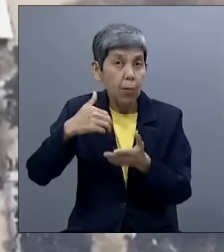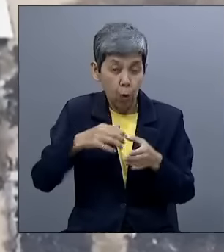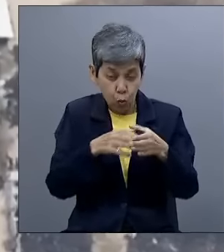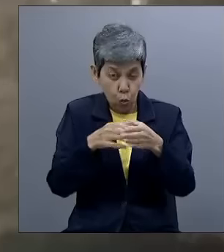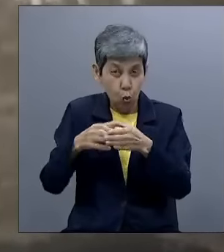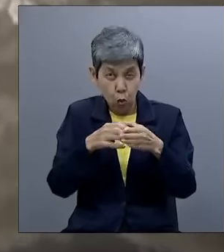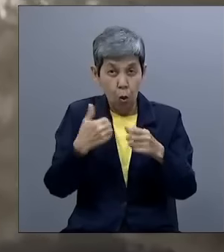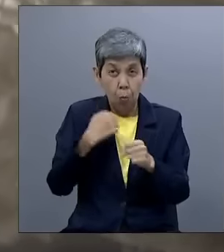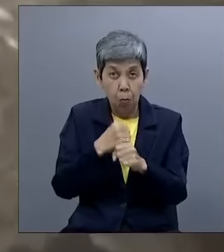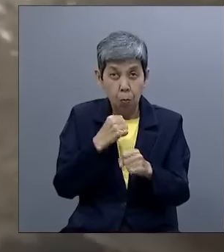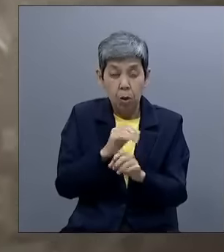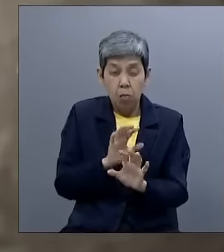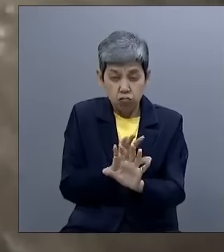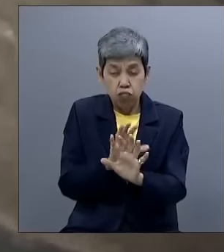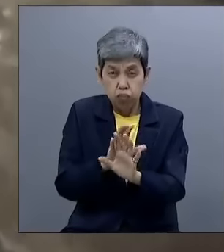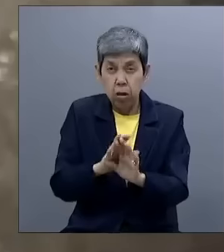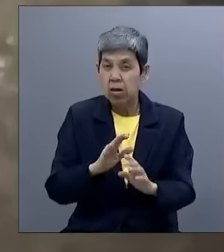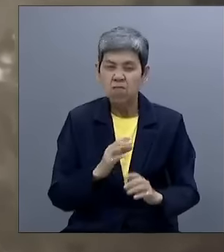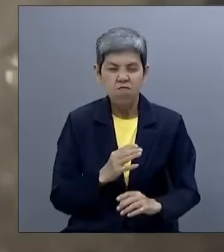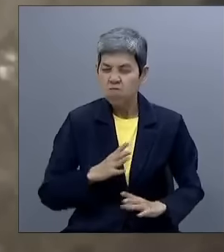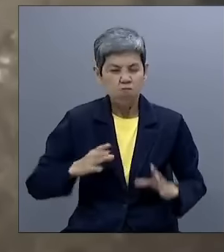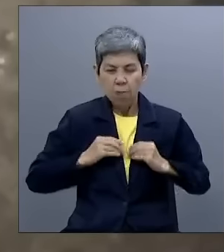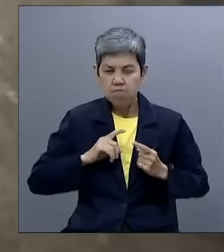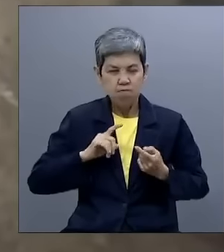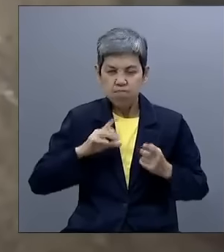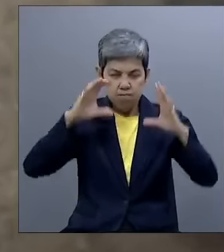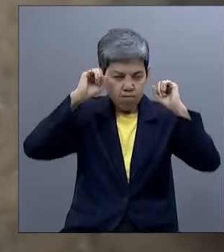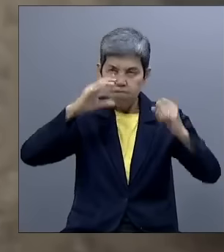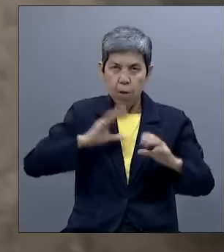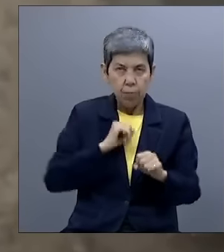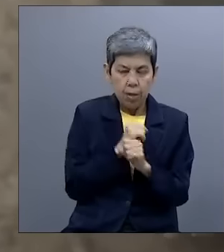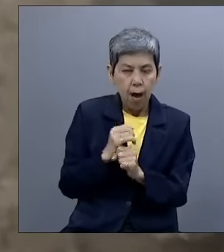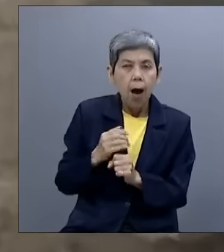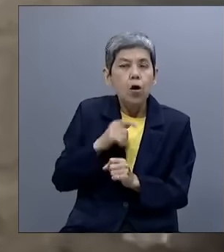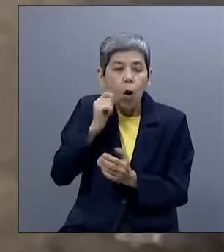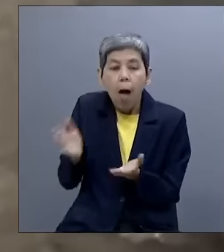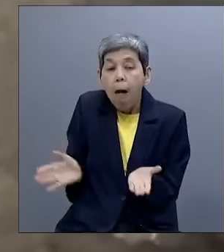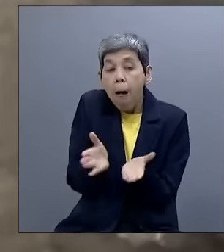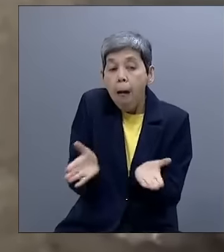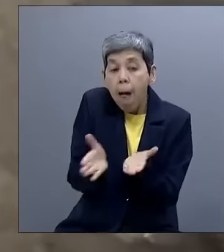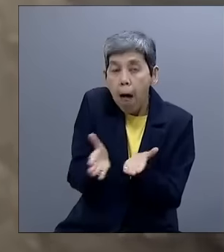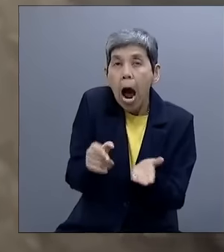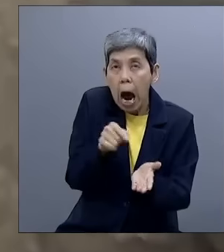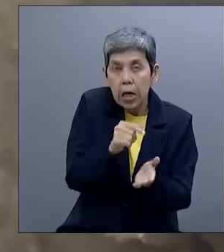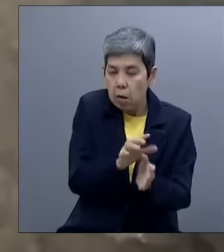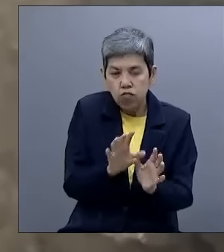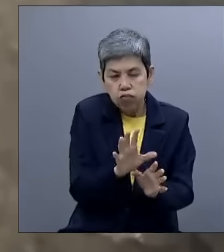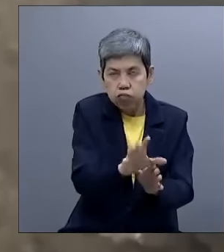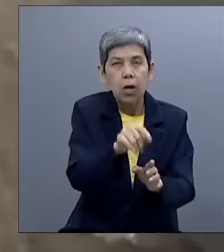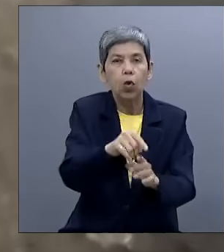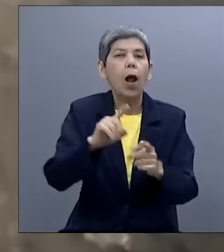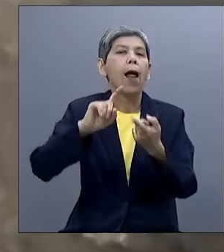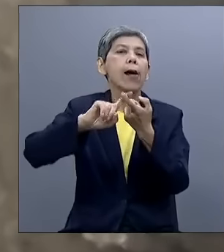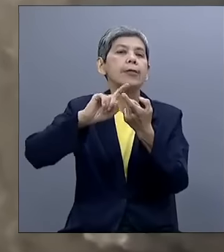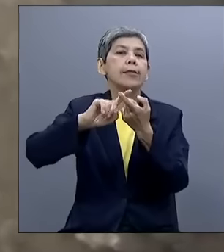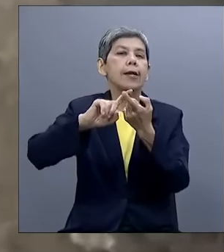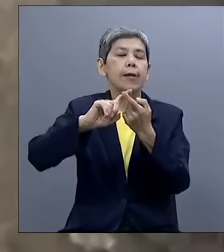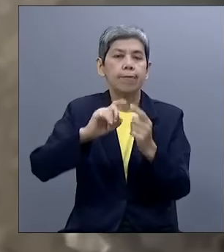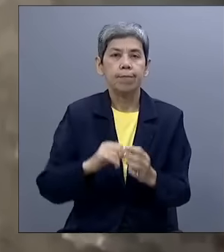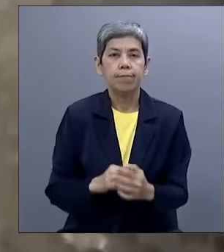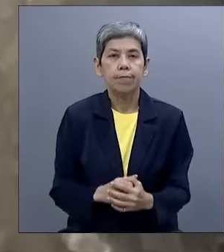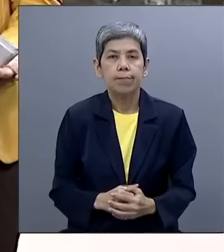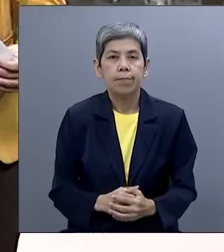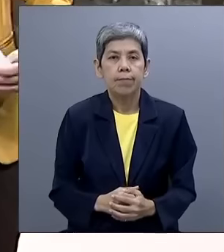ติดอาวุธที่ต่อต้านปูตินและถูกกล่าวหาว่าได้รับการสนับสนุนจากยูเครนก่อเหตุบุกโจมตีรัสเซียด้วย